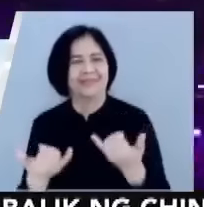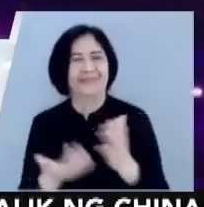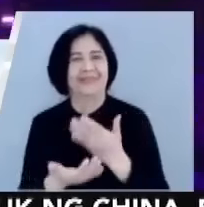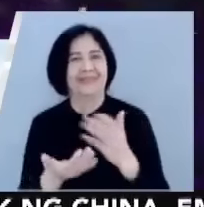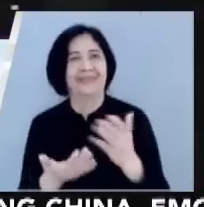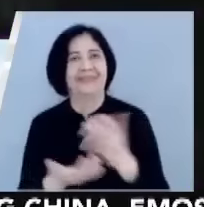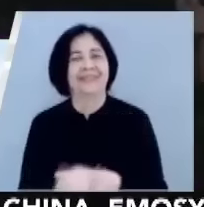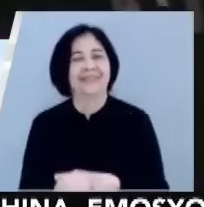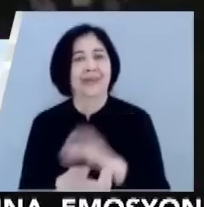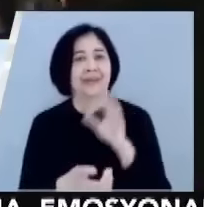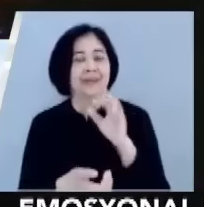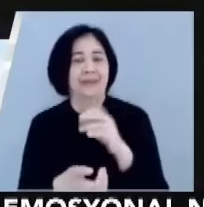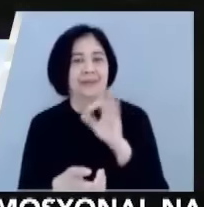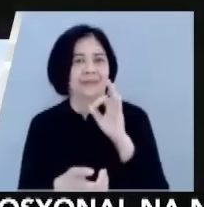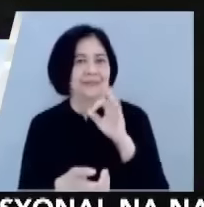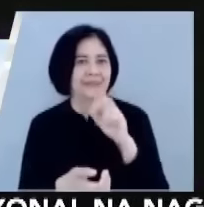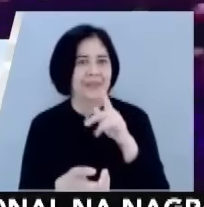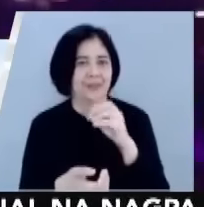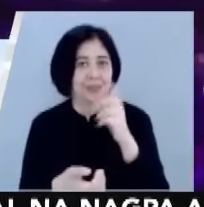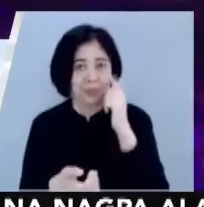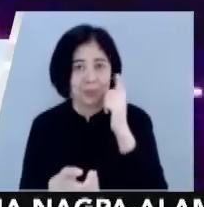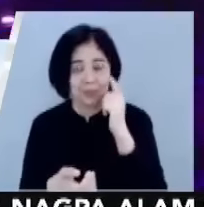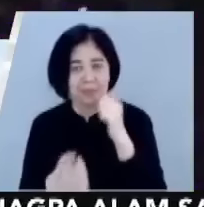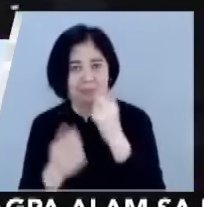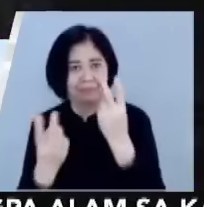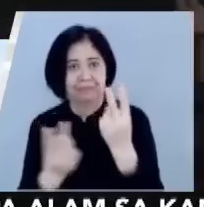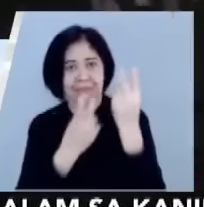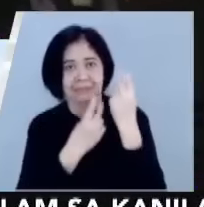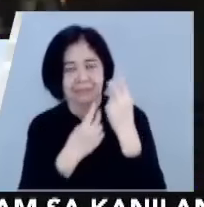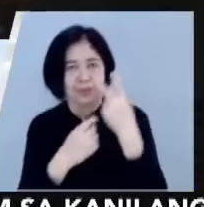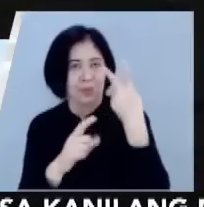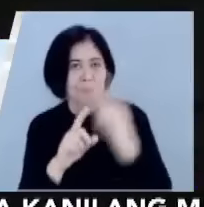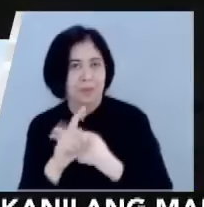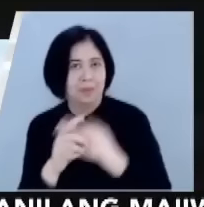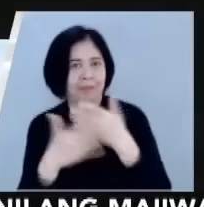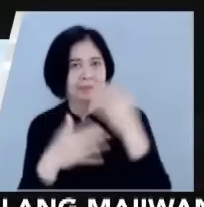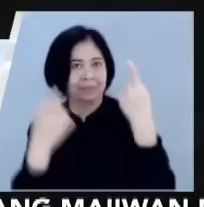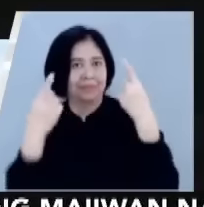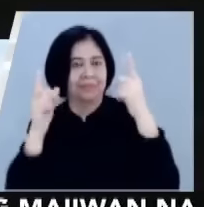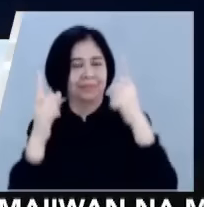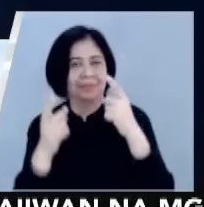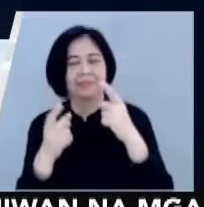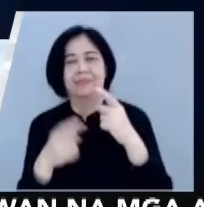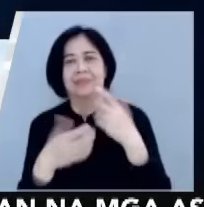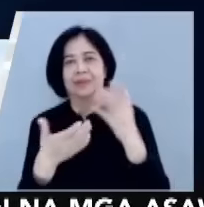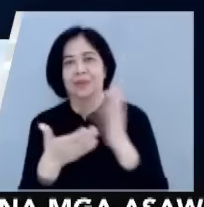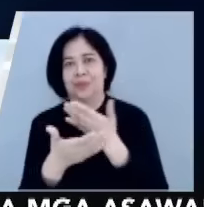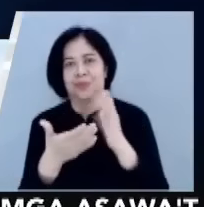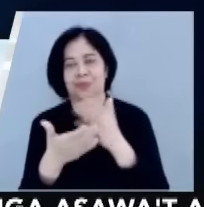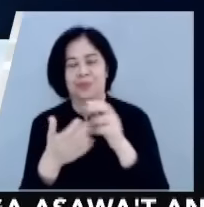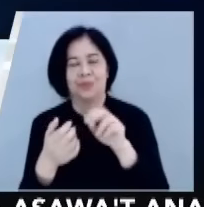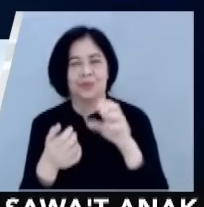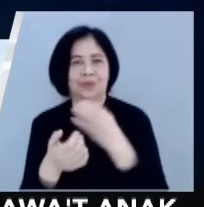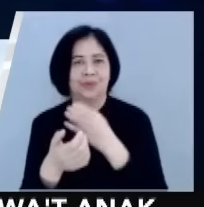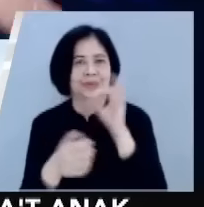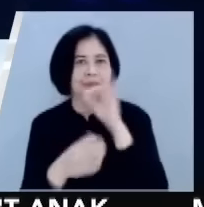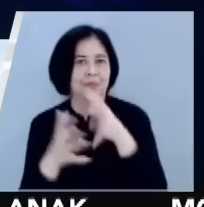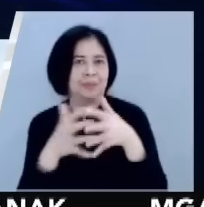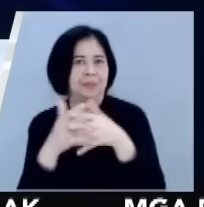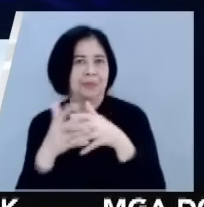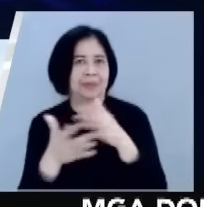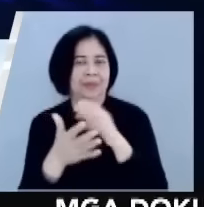Filler Livies, do you get deja vu? 2 months after ng successful God's World Tour Manila Star Show ng Filipino-American singer na si